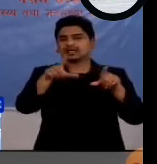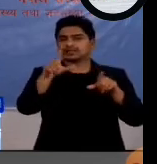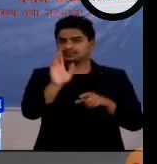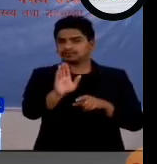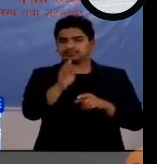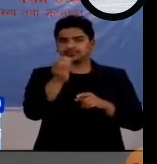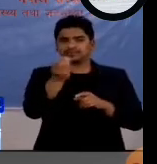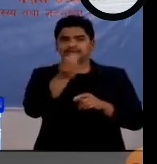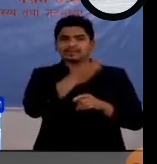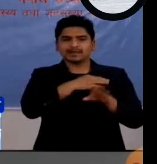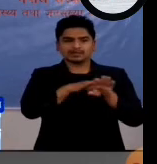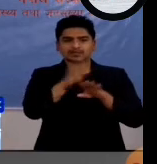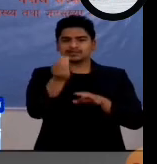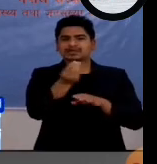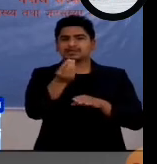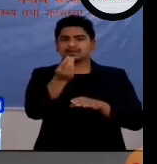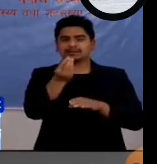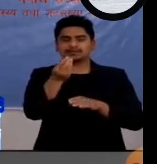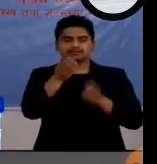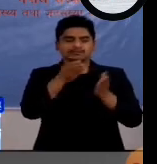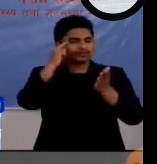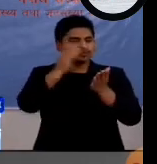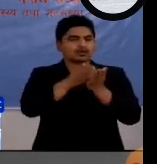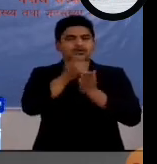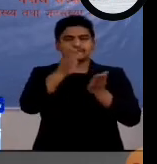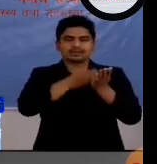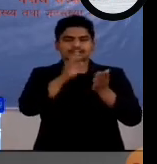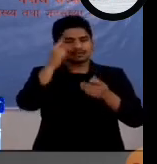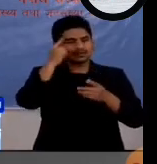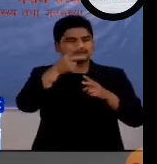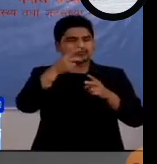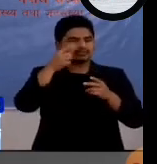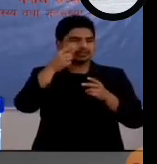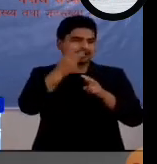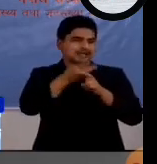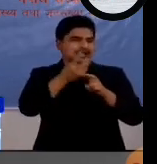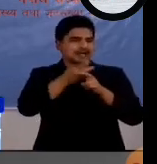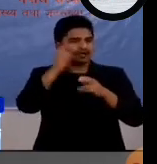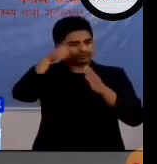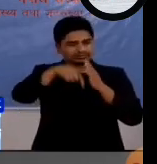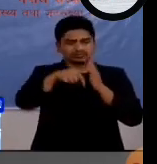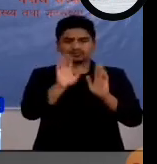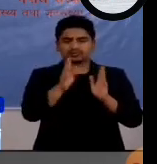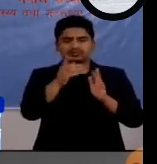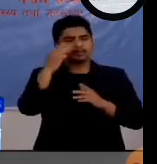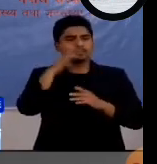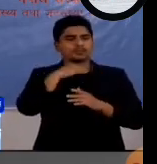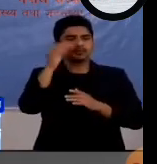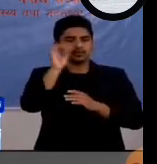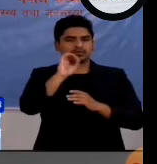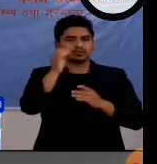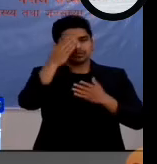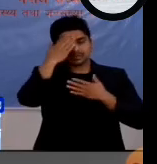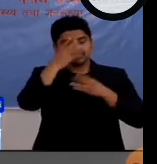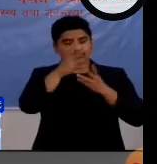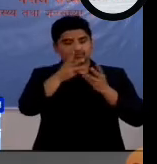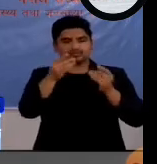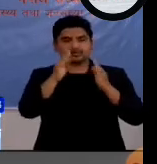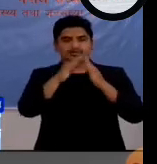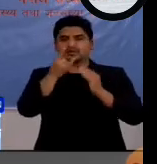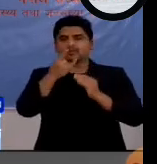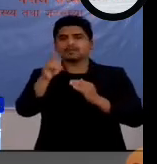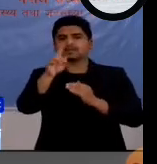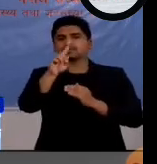हुनुहुन्छ उहाँहरू, केहीको सामान्य लक्षण मात्र छ, जटिलता छैन, मृत्यु भएको छैन र निको भएर पनि 16